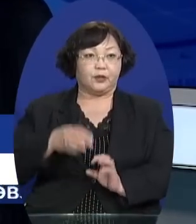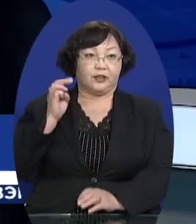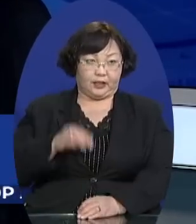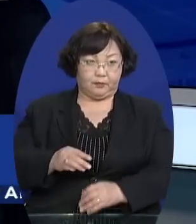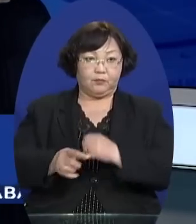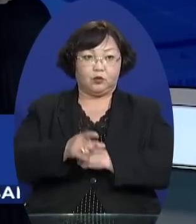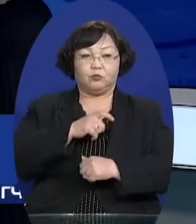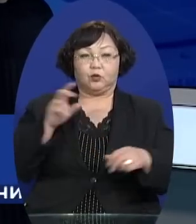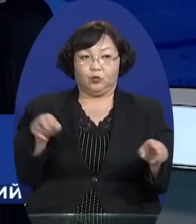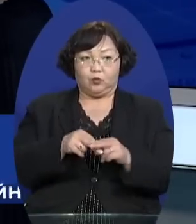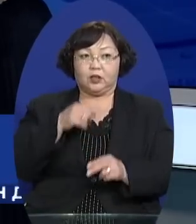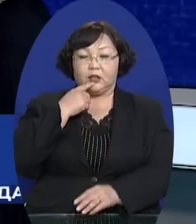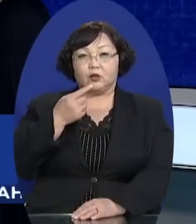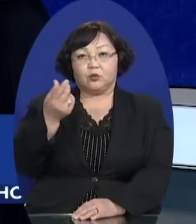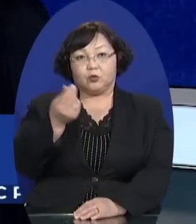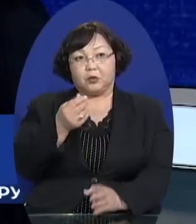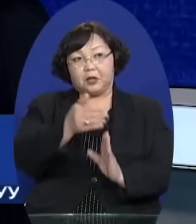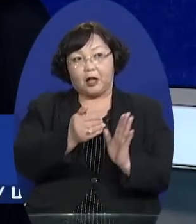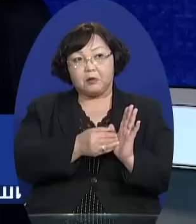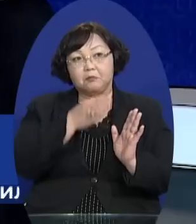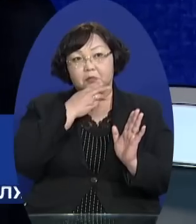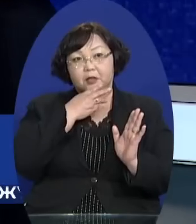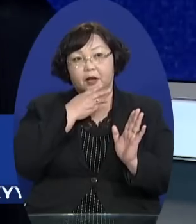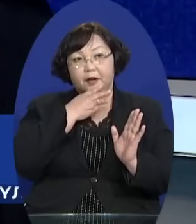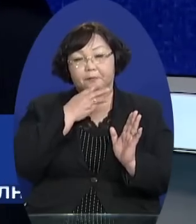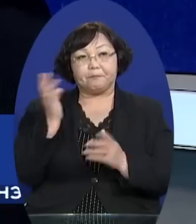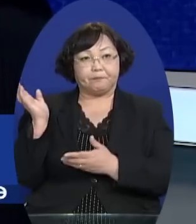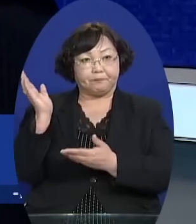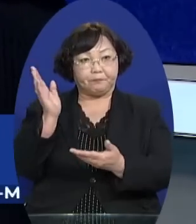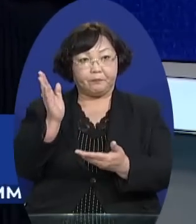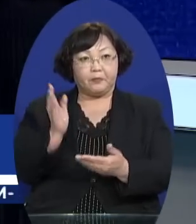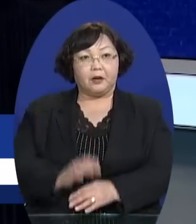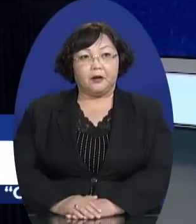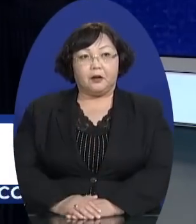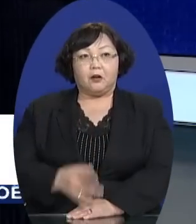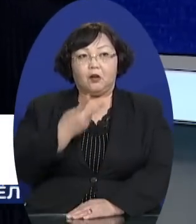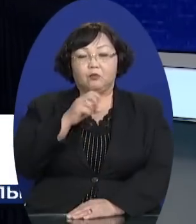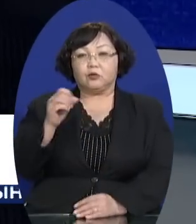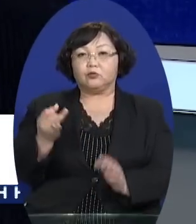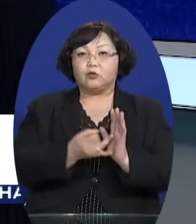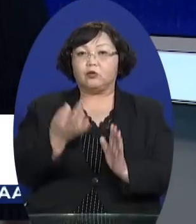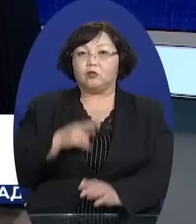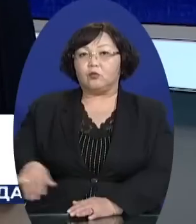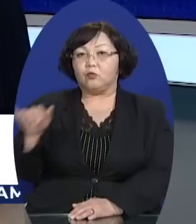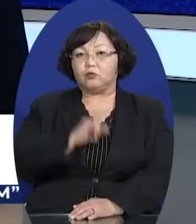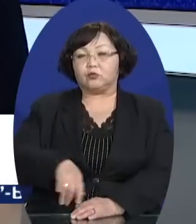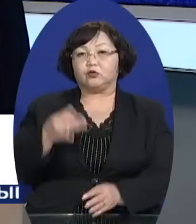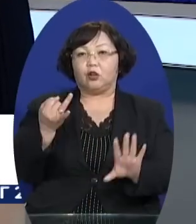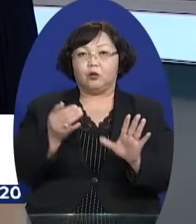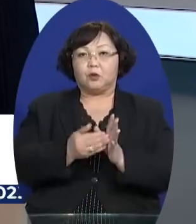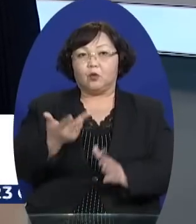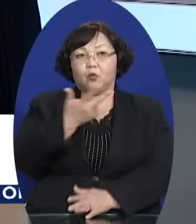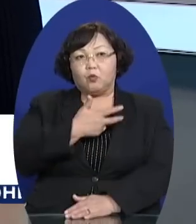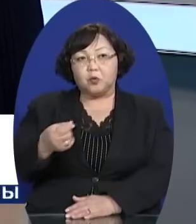оттуг үзсэн байна. За график мэдээллээр үзвэж та бүхэндээ дэлгэрэн мэдээллийг хүргэе. За 2007 онд гэх юм бол улсын хэмжээнд 7300 орчим одоо